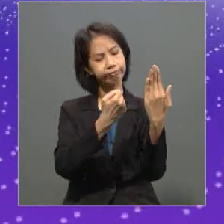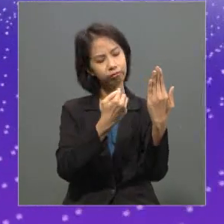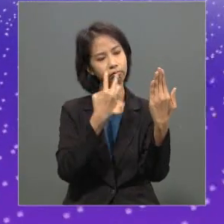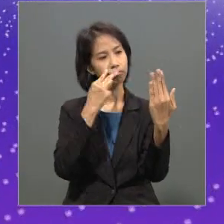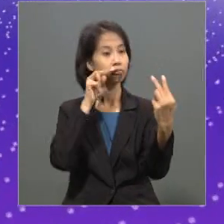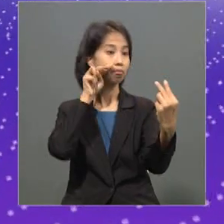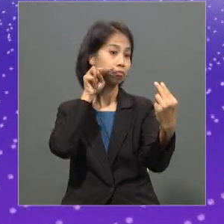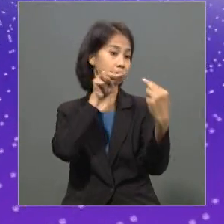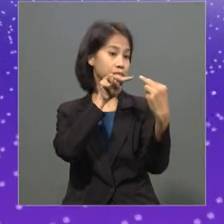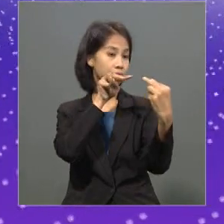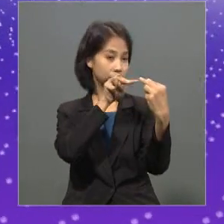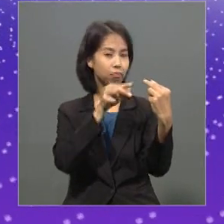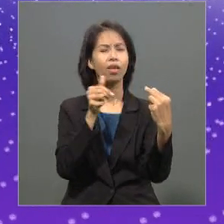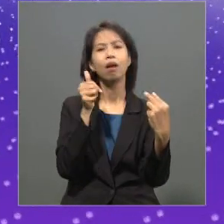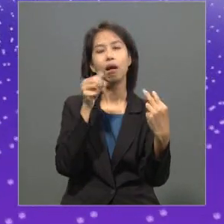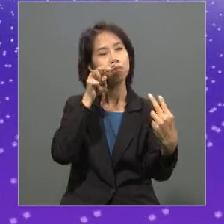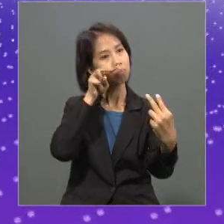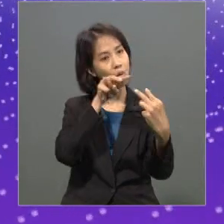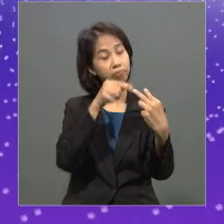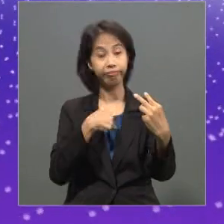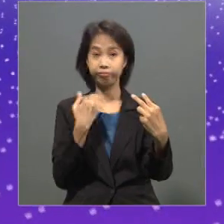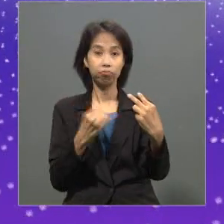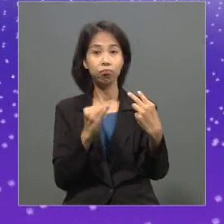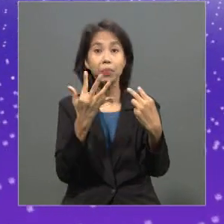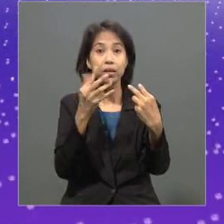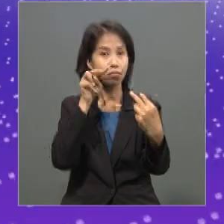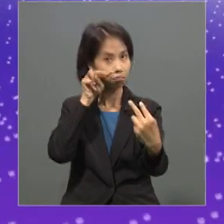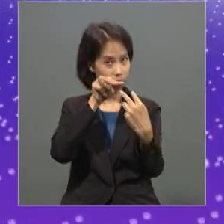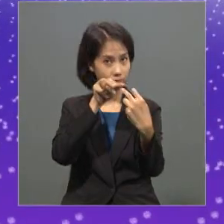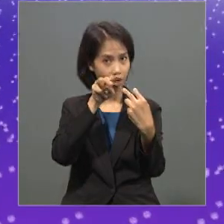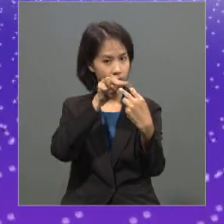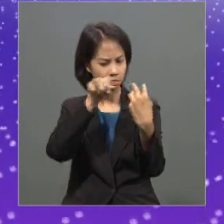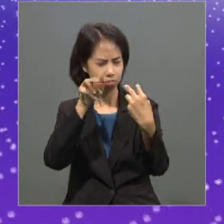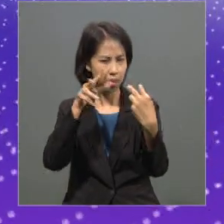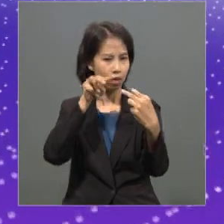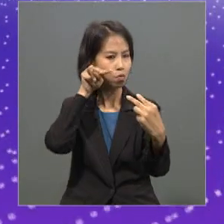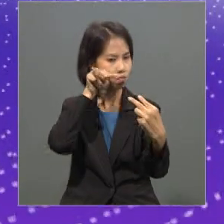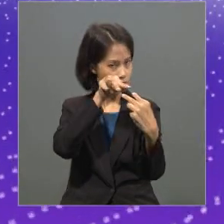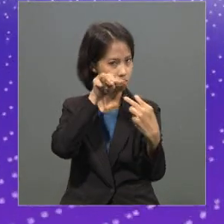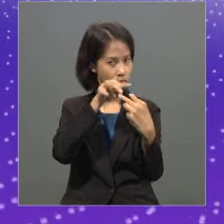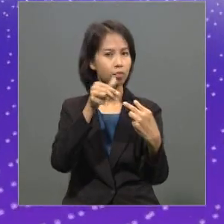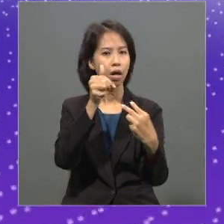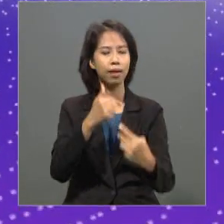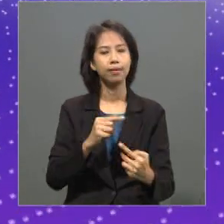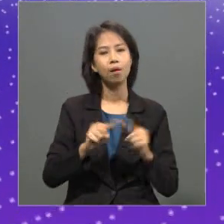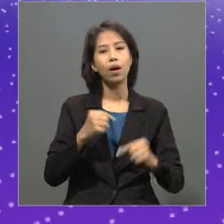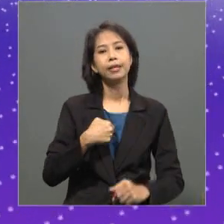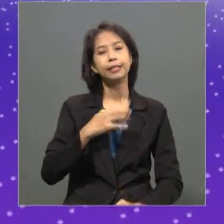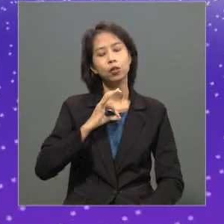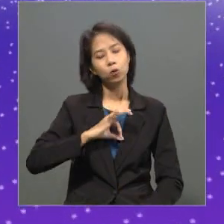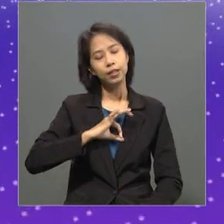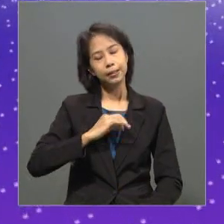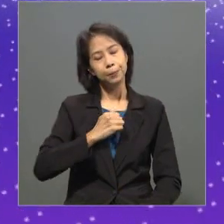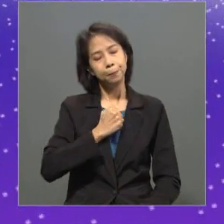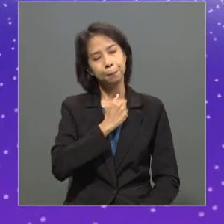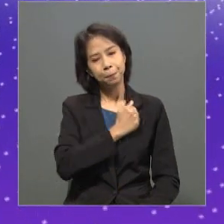สบตากับตัวเองได้อย่างเต็มตานะขณะเดียวกันก็สลดใจที่ตัวเองแล้วก็องค์กรต้องมาถูกเหยียบ